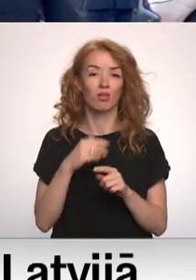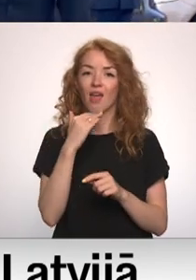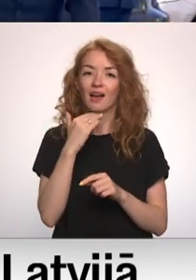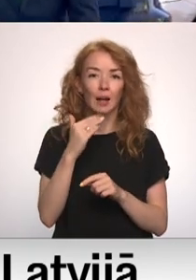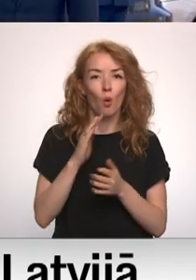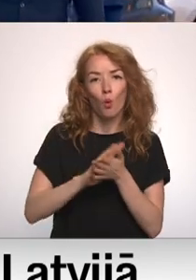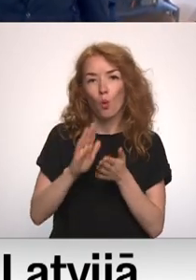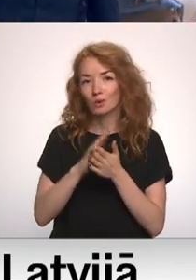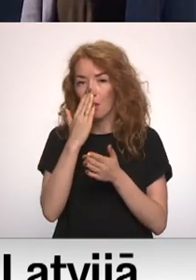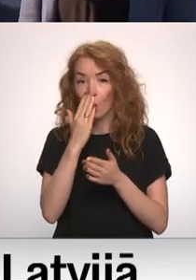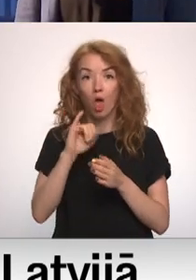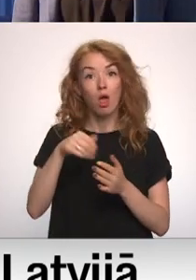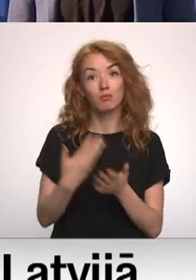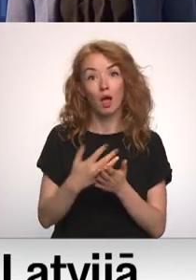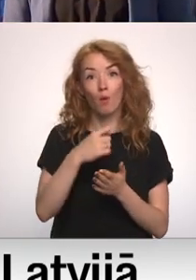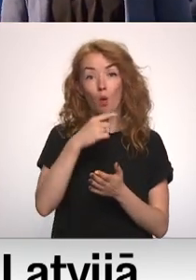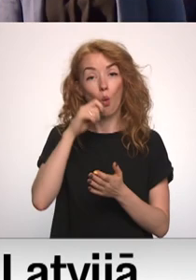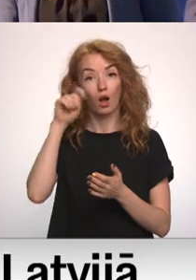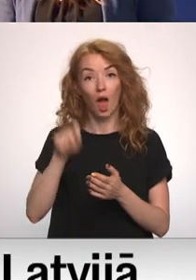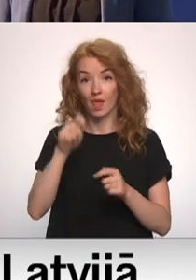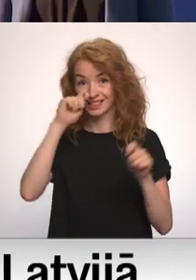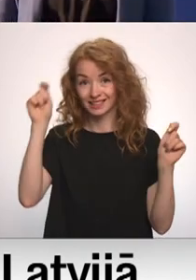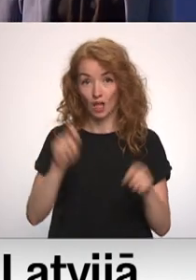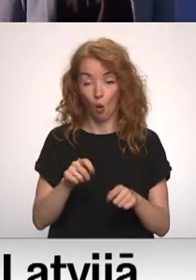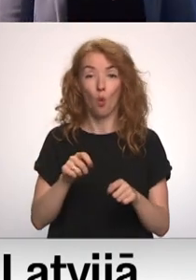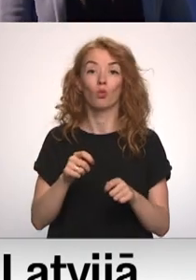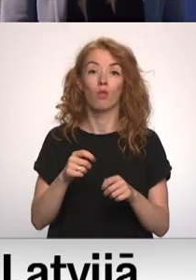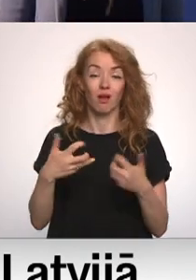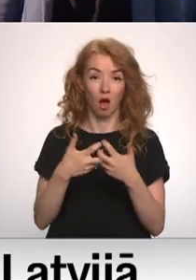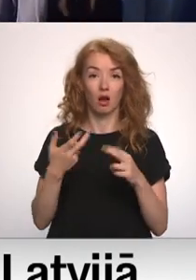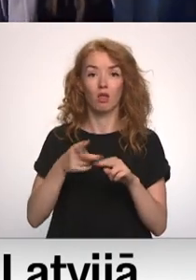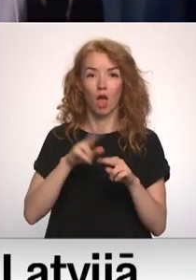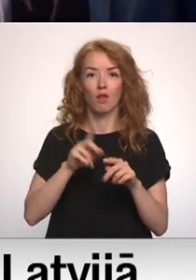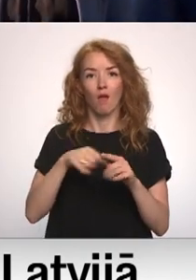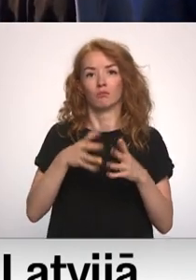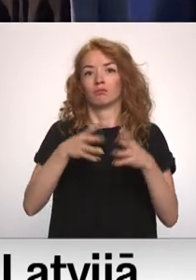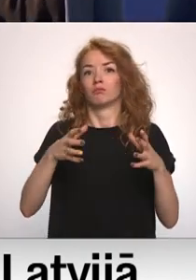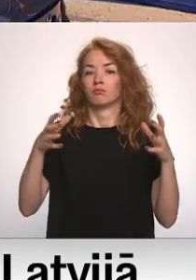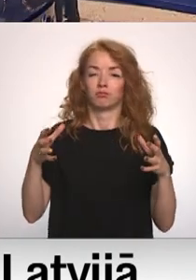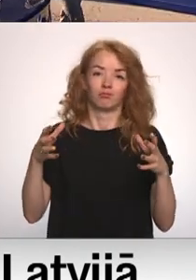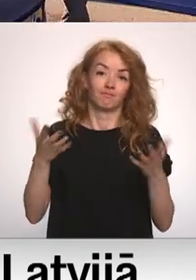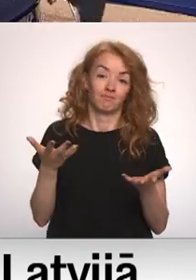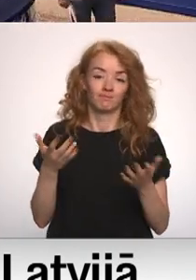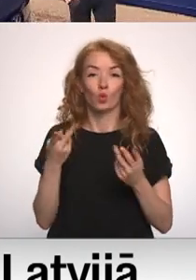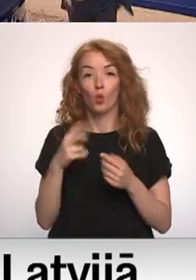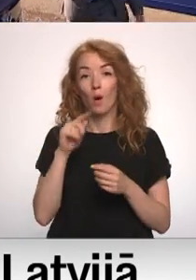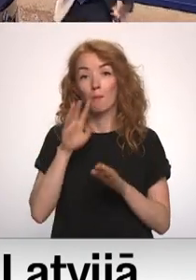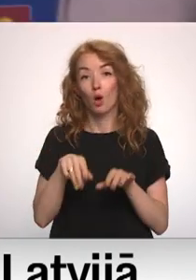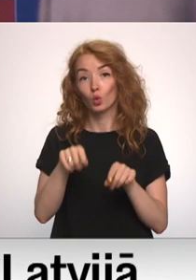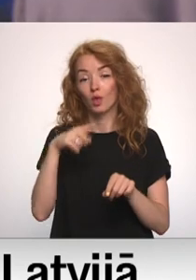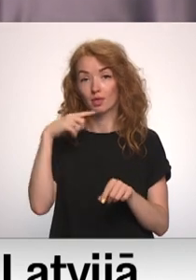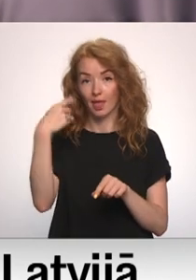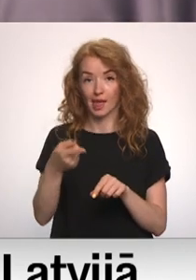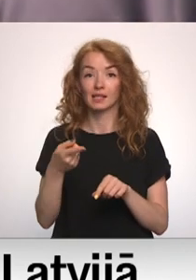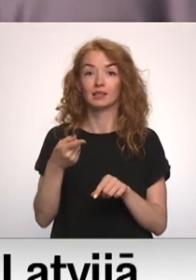vai, piemēram, gadījumā, ja Ukraina karā zaudē, tāda spēka palielināšana būtu jāveic atkal. Un lūk, ko par to